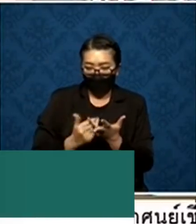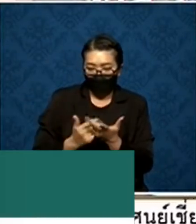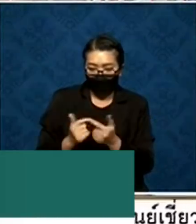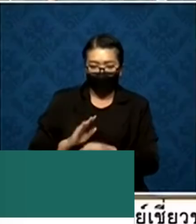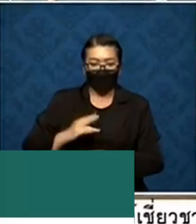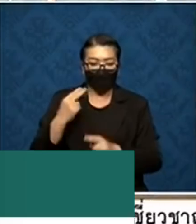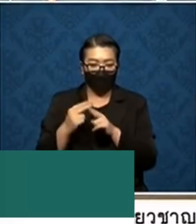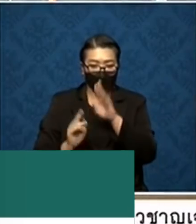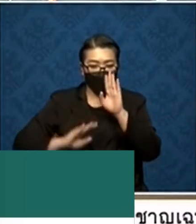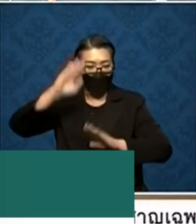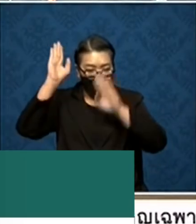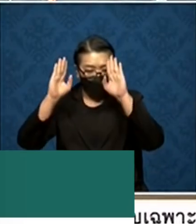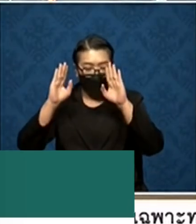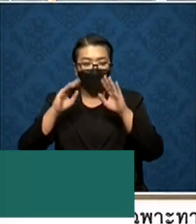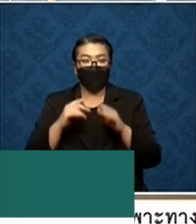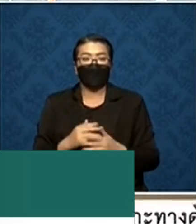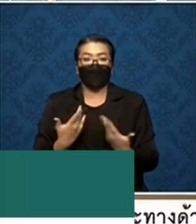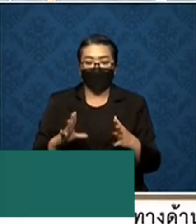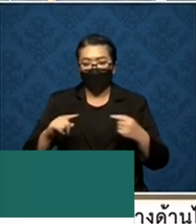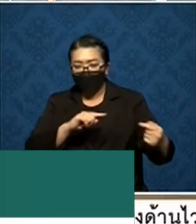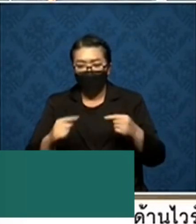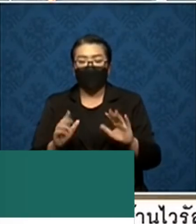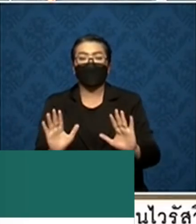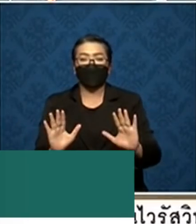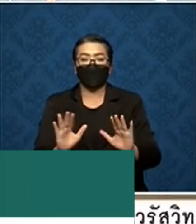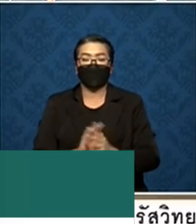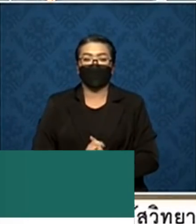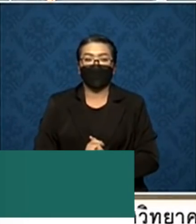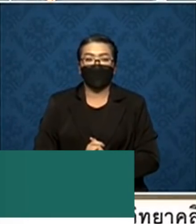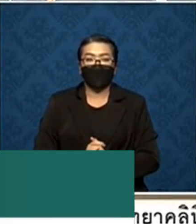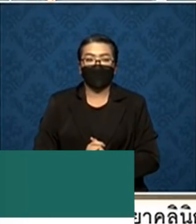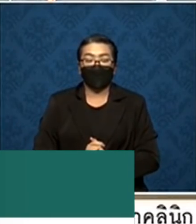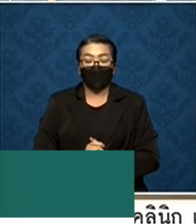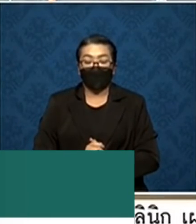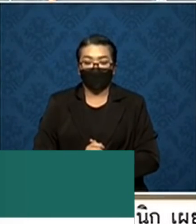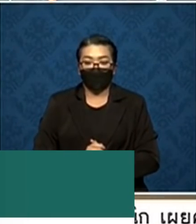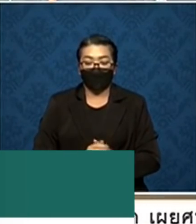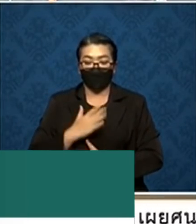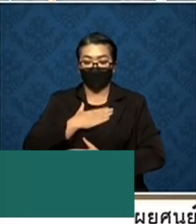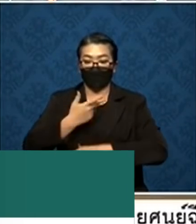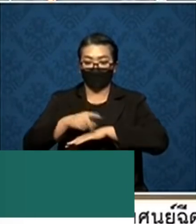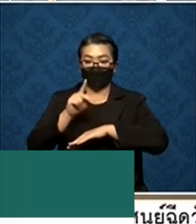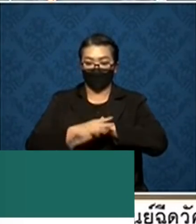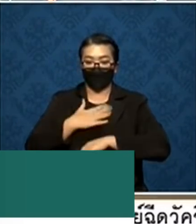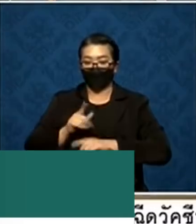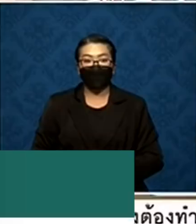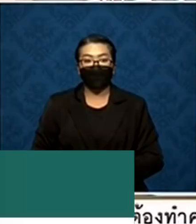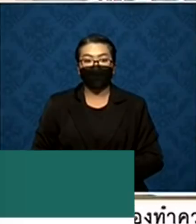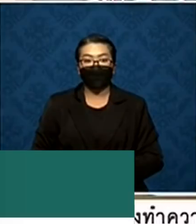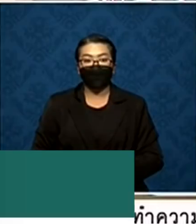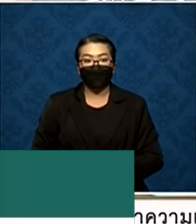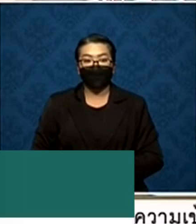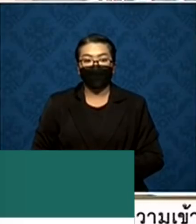ก็เป็นที่มาที่ไปสำหรับเรื่องปรากฏการณ์ที่เรียกกันว่าสภาล่มนะครับแต่ว่าอย่างที่เรียนเอาไว้ครับสภาล่มถ้ามัน